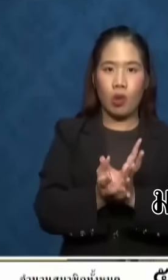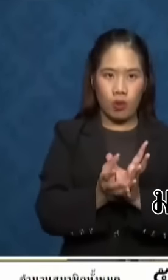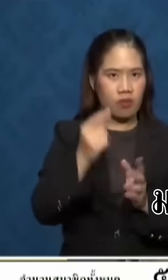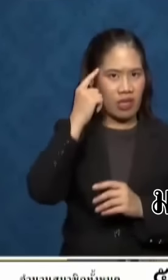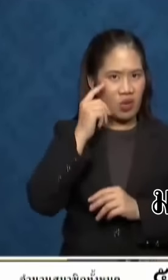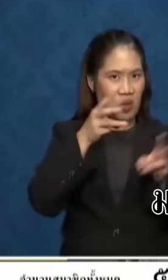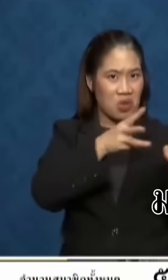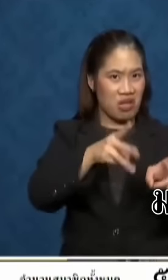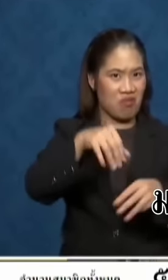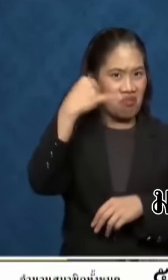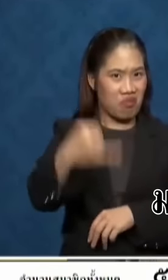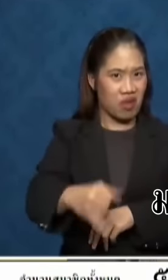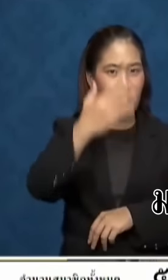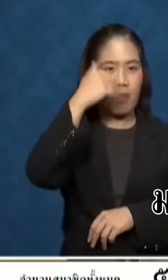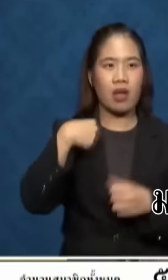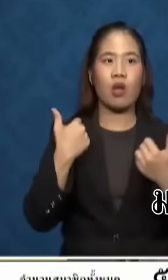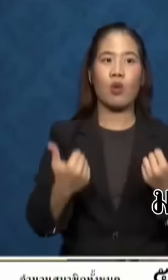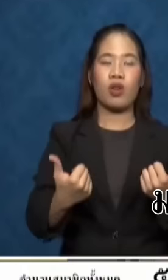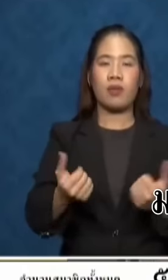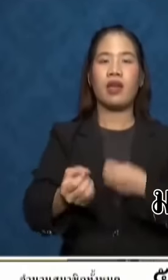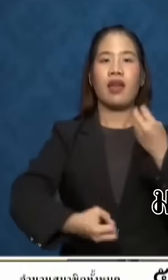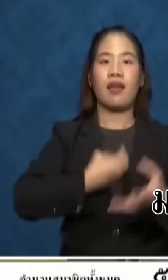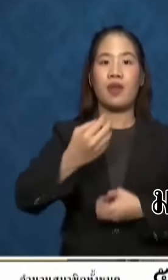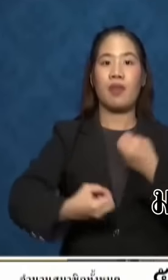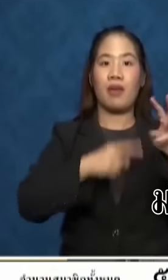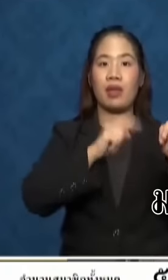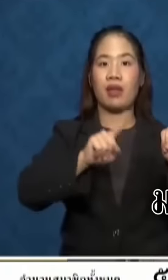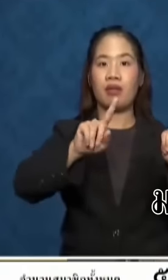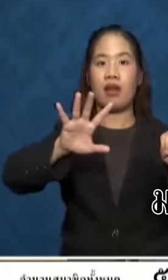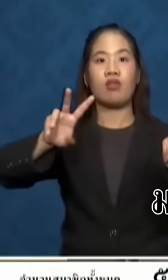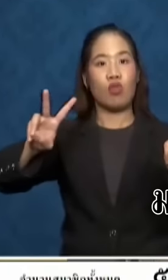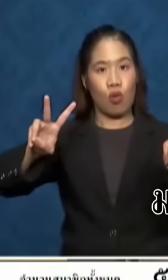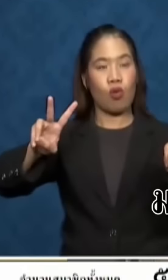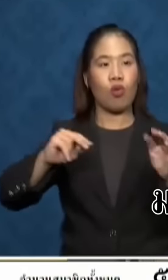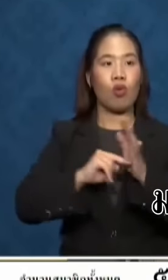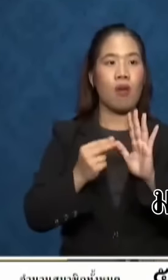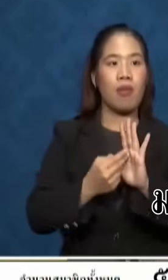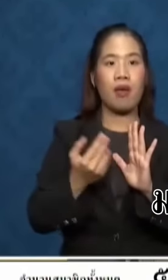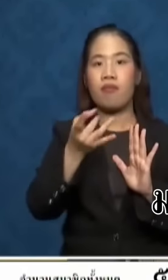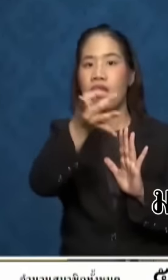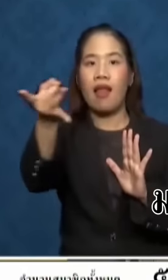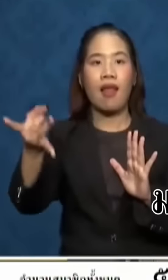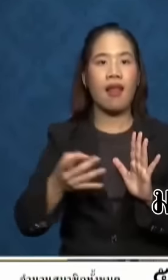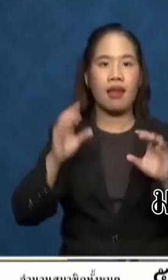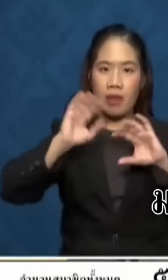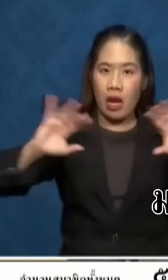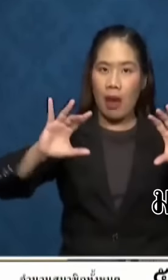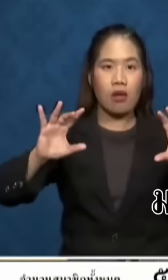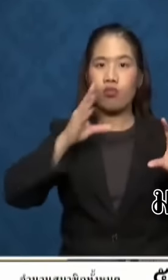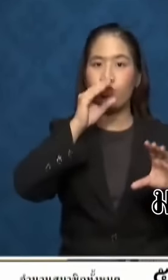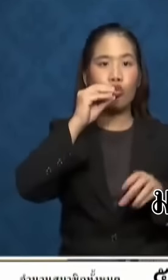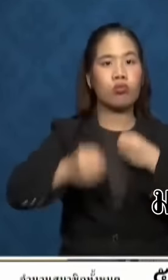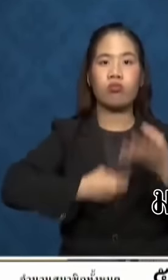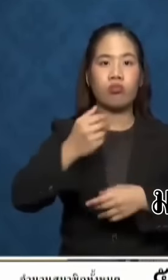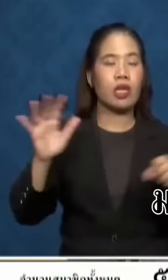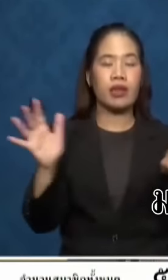นการนี้ไม่ชอบแลทสำคัทสดวันนี้เป็นกอภิปราย ตามมาตรา 152มีอะไรกบรฐบาลท่านเต็ที่เลยครักระดาศ